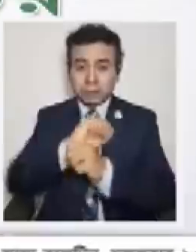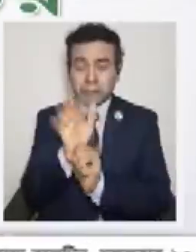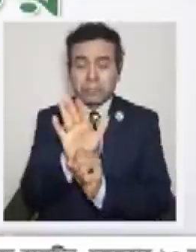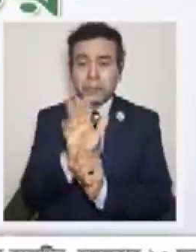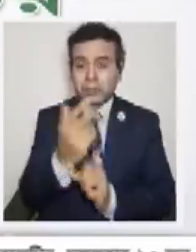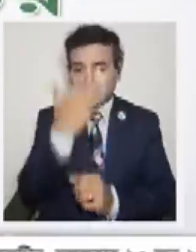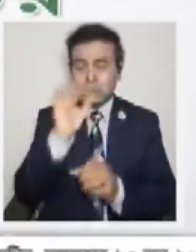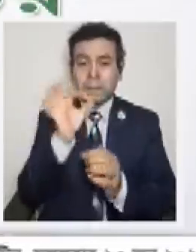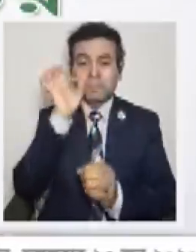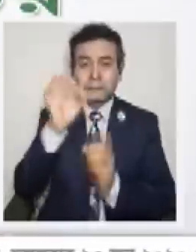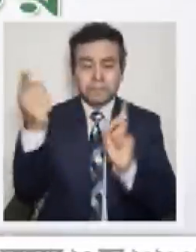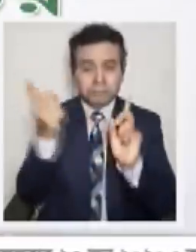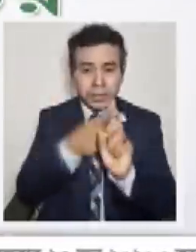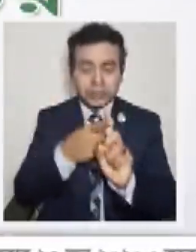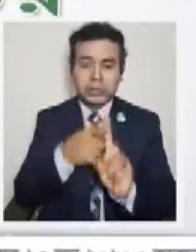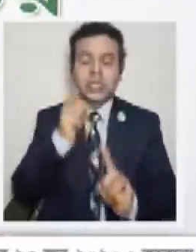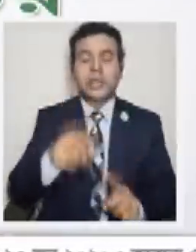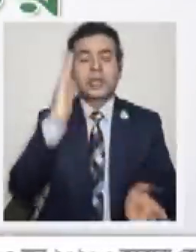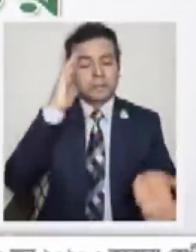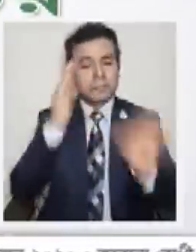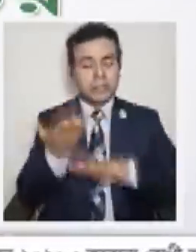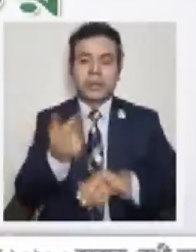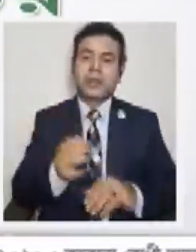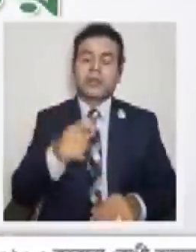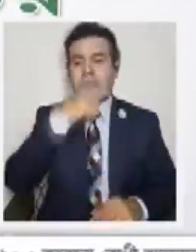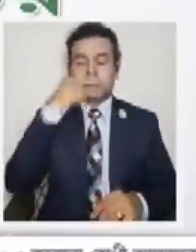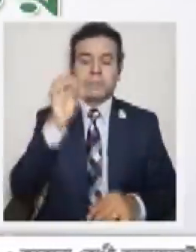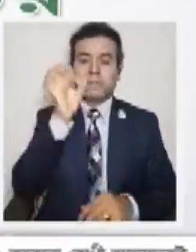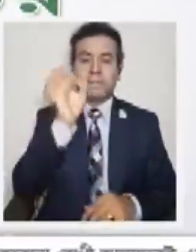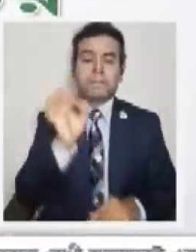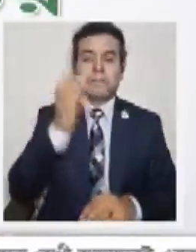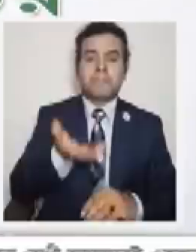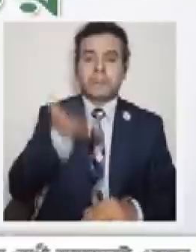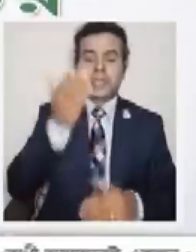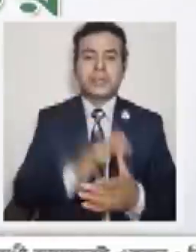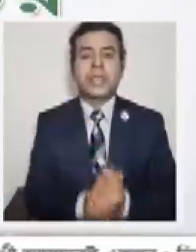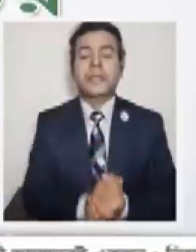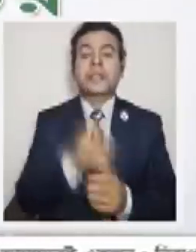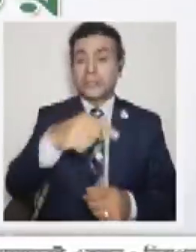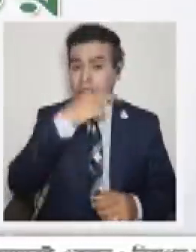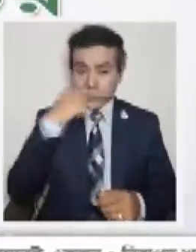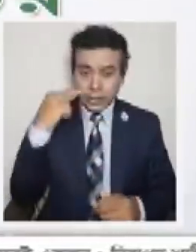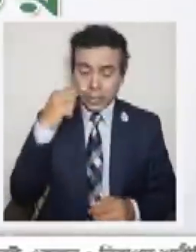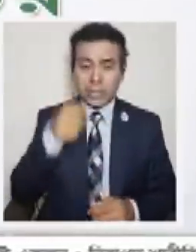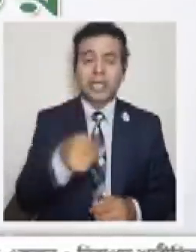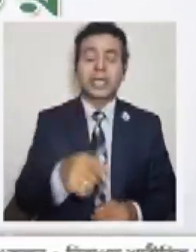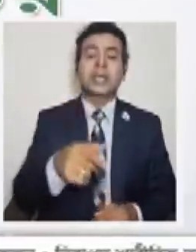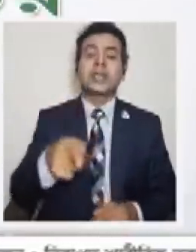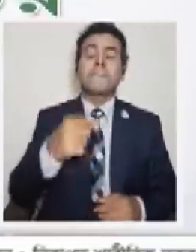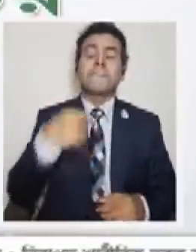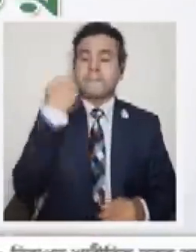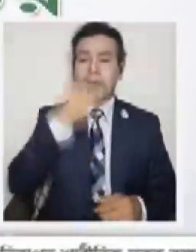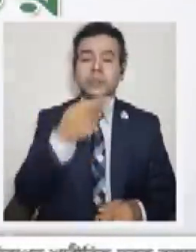আদার কিছু অকুপেশনাল এক্সপোজারও বেশি থাকে, যারা পেশাগত অকুপেশনাল এক্সপোজারও পুরুষদের মধ্যে বেশি থাকে।